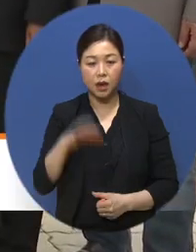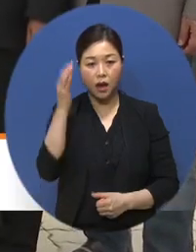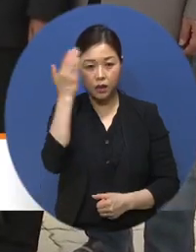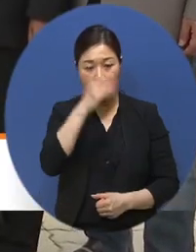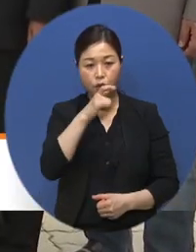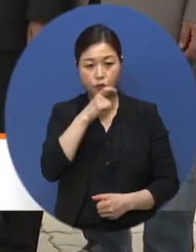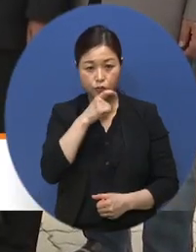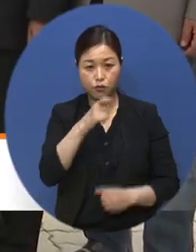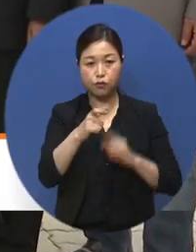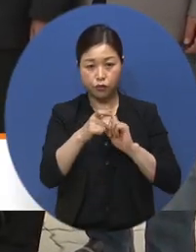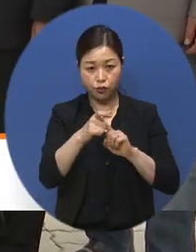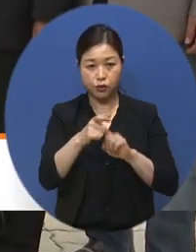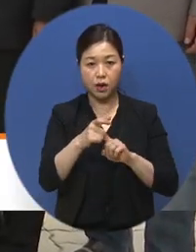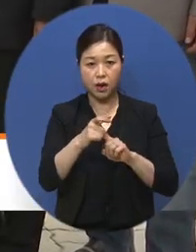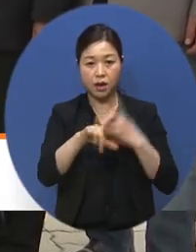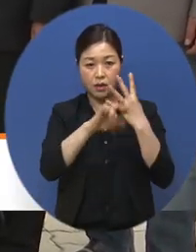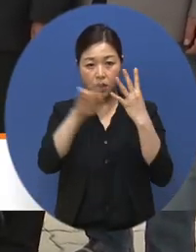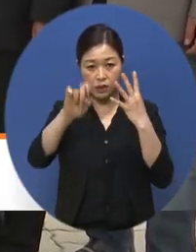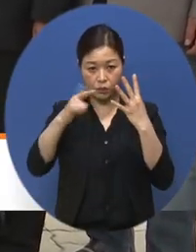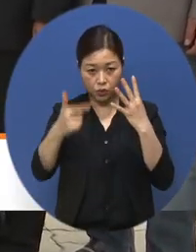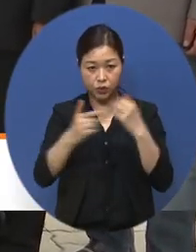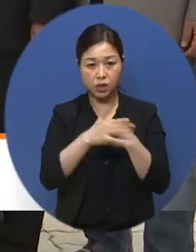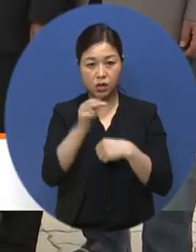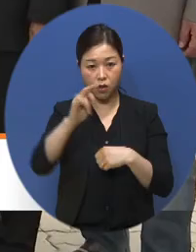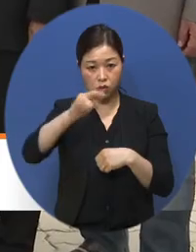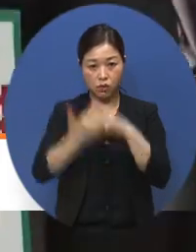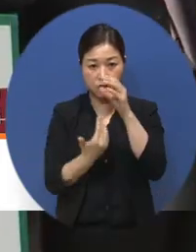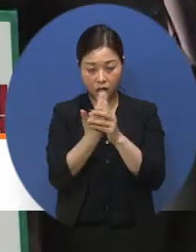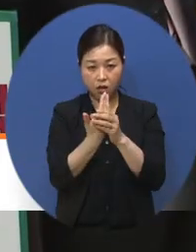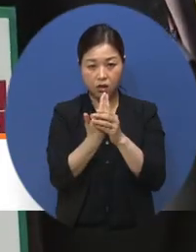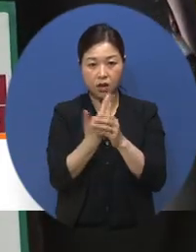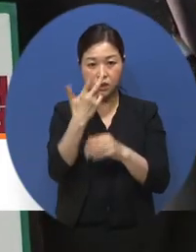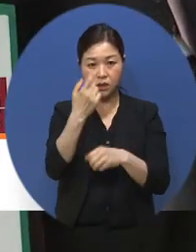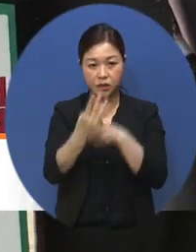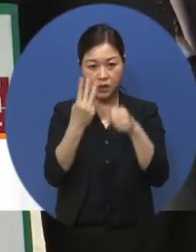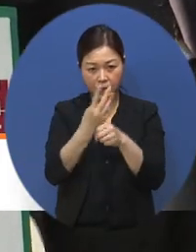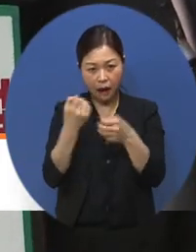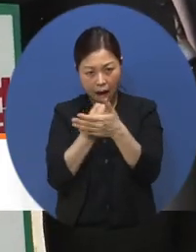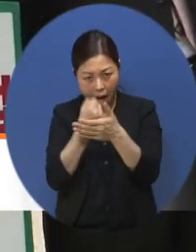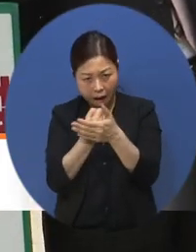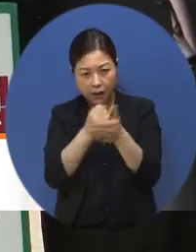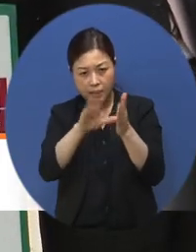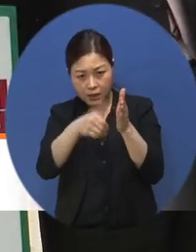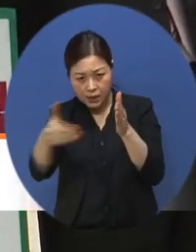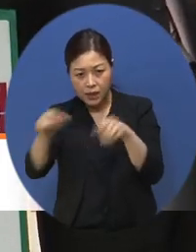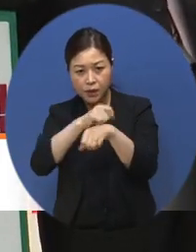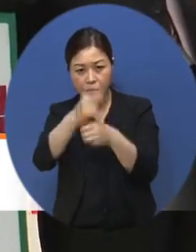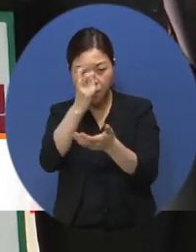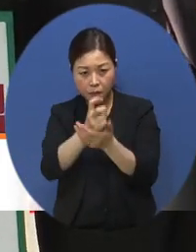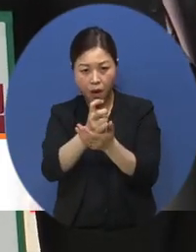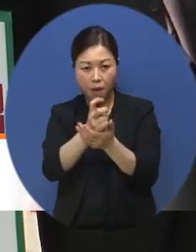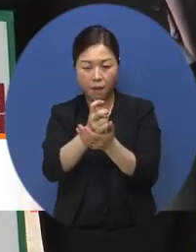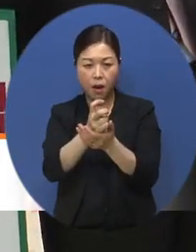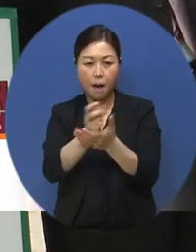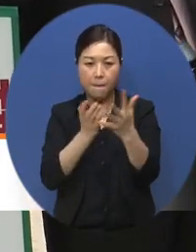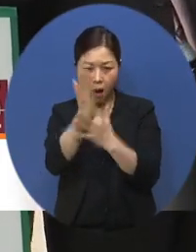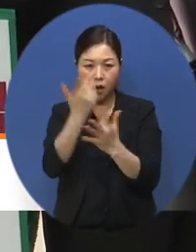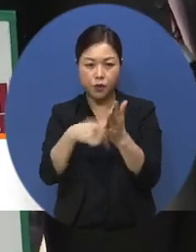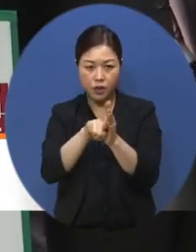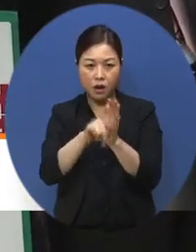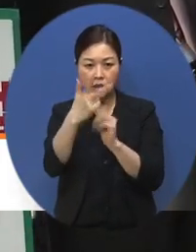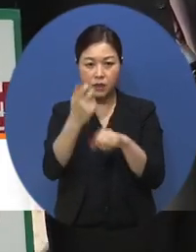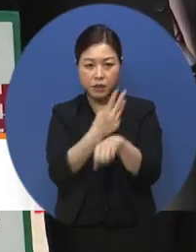여수시가 지난달 26일 여순 사건 발발 73년 통안의 세월 특별법 촉구를 위해 73시간